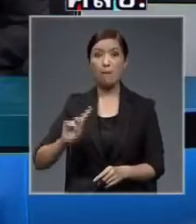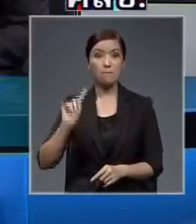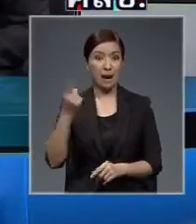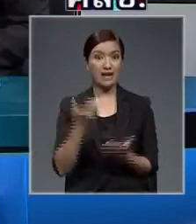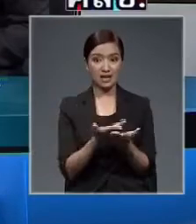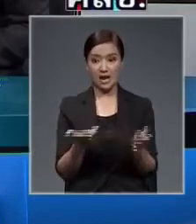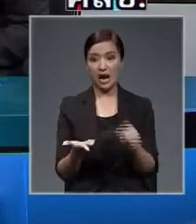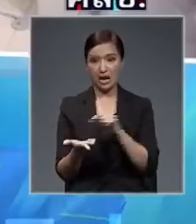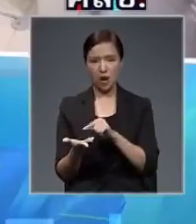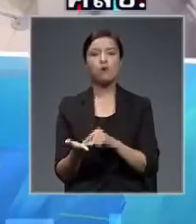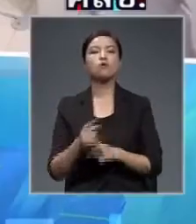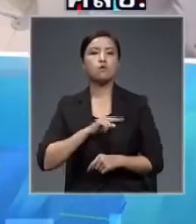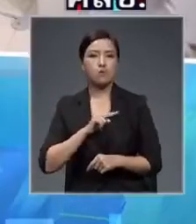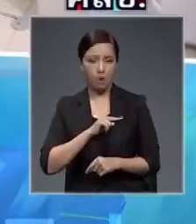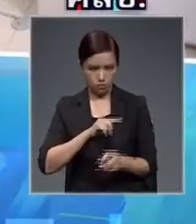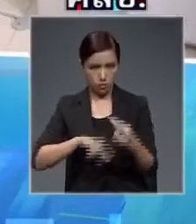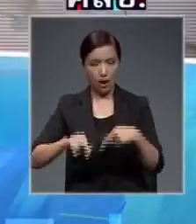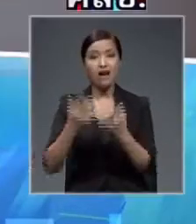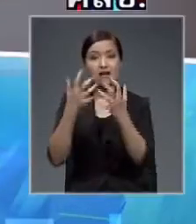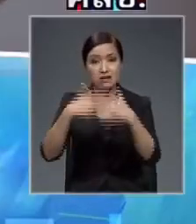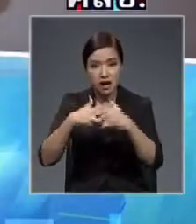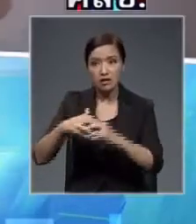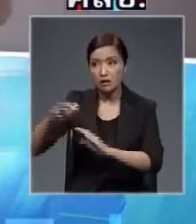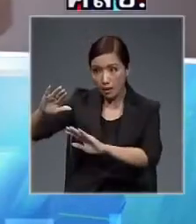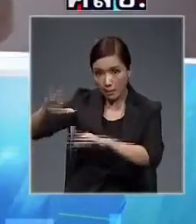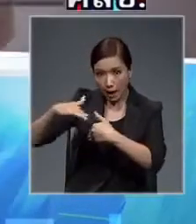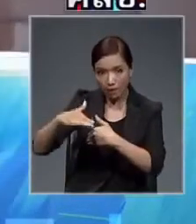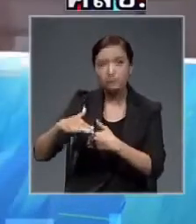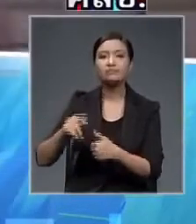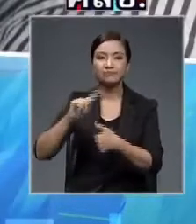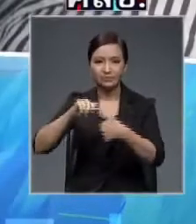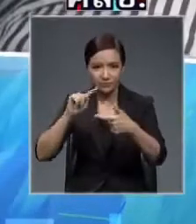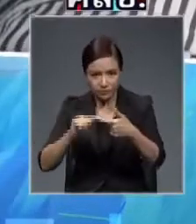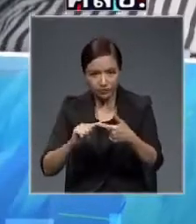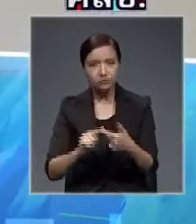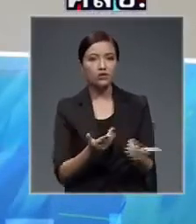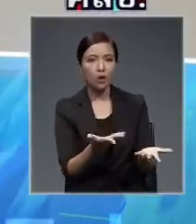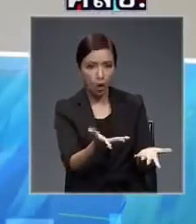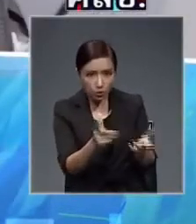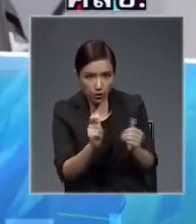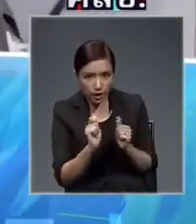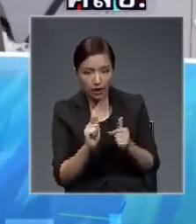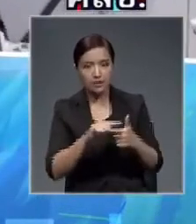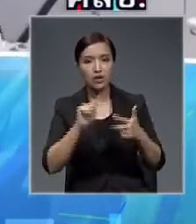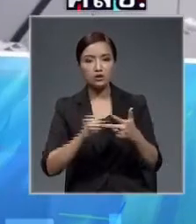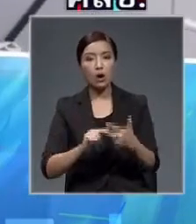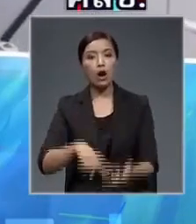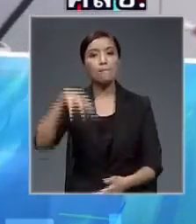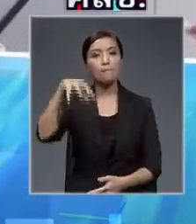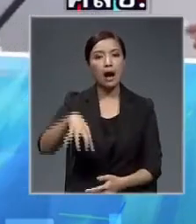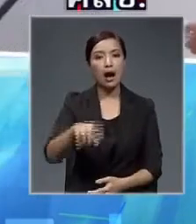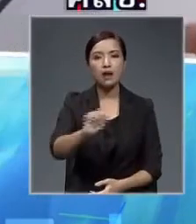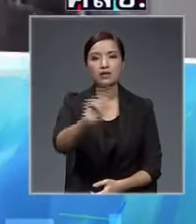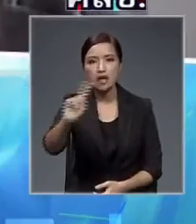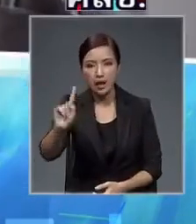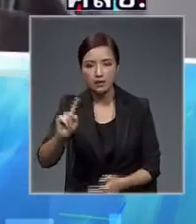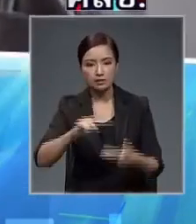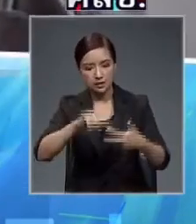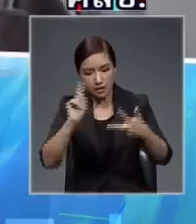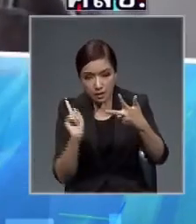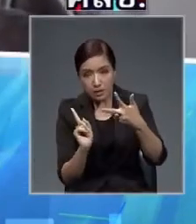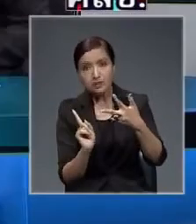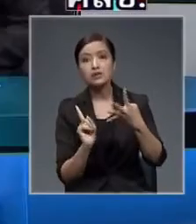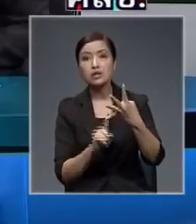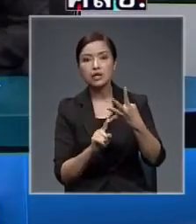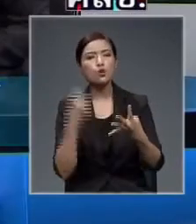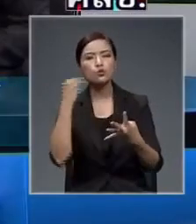ดอยู่นะคะว่าตั้งแต่นำเข้าเครื่องเลยมาขออนุญาตแล้วใช้งานติดตั้งที่ไหนนะคะแล้วก็ทุกๆ5ปีมา